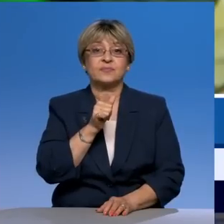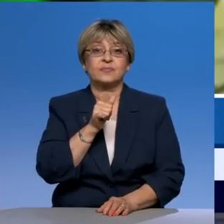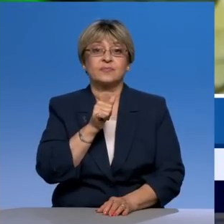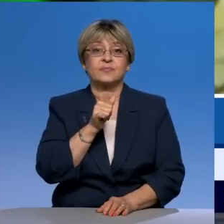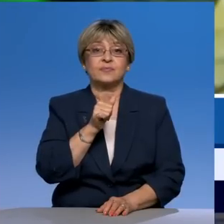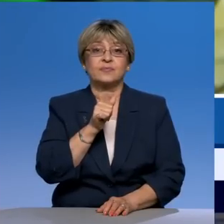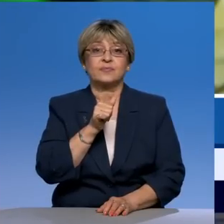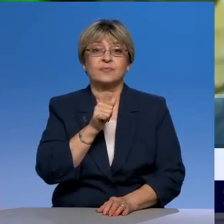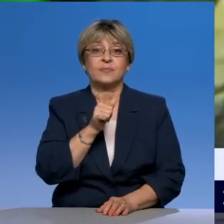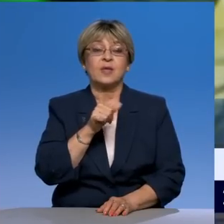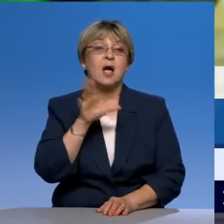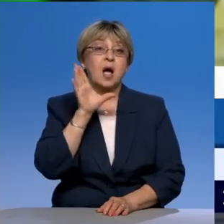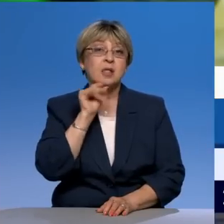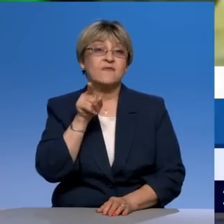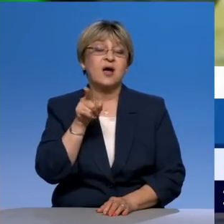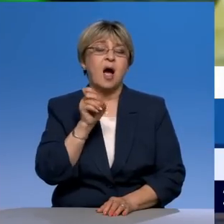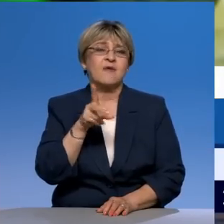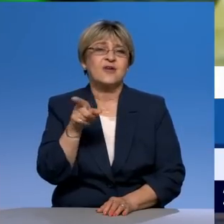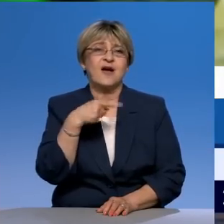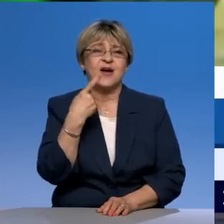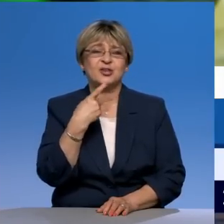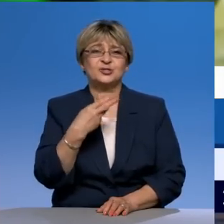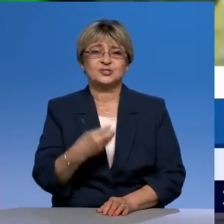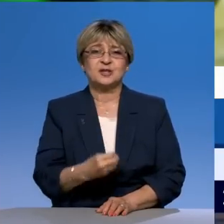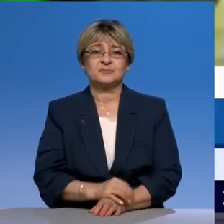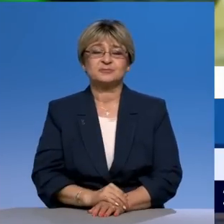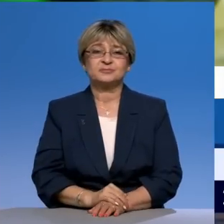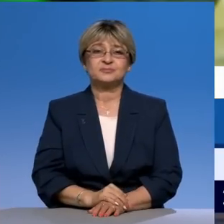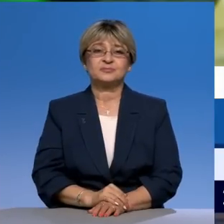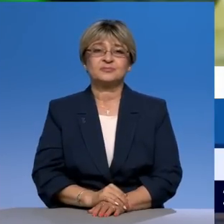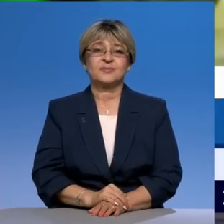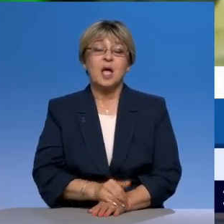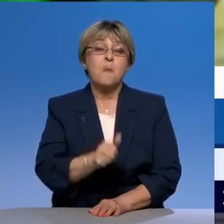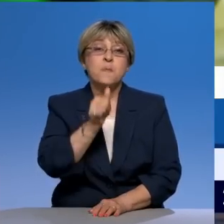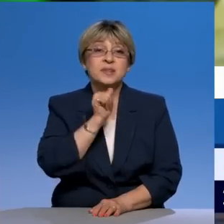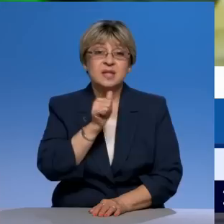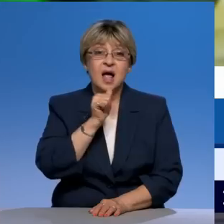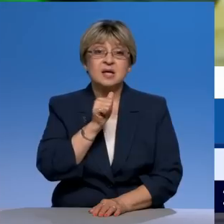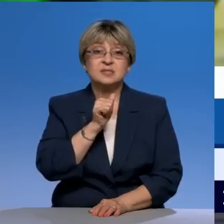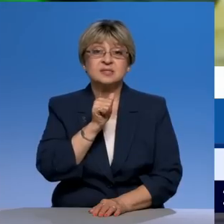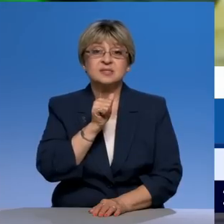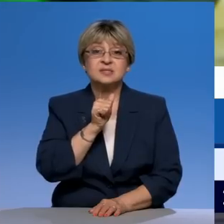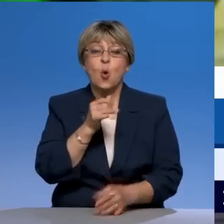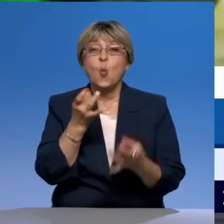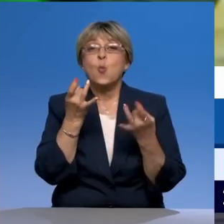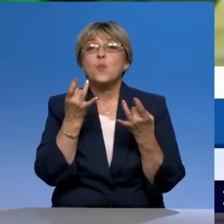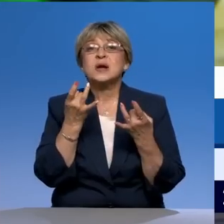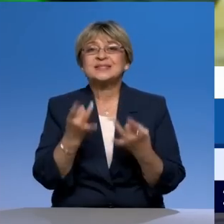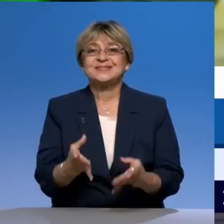ситуацию, а вообще, да, когда вот, как вы говорите, то есть он пытается как-то упростить ситуацию для